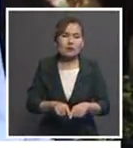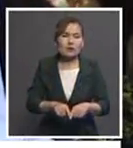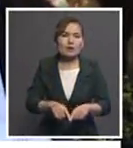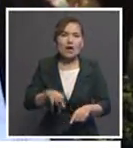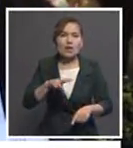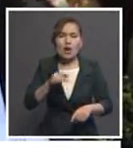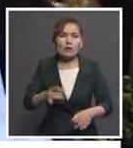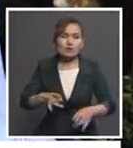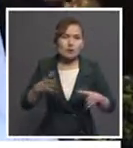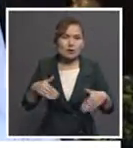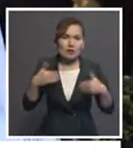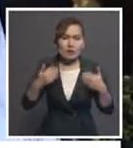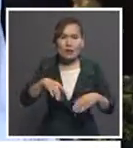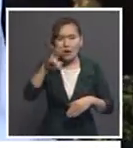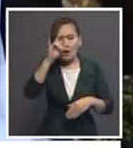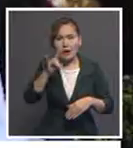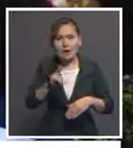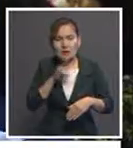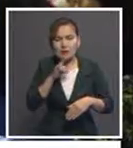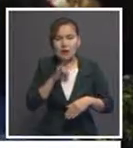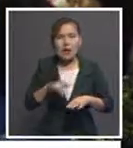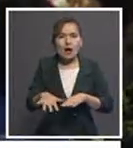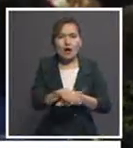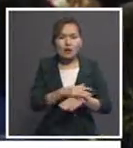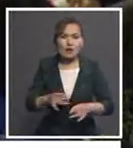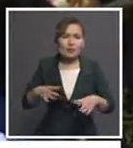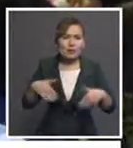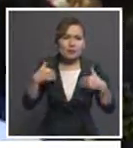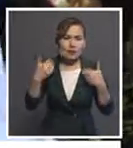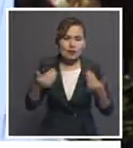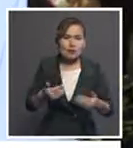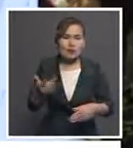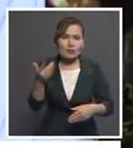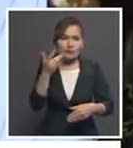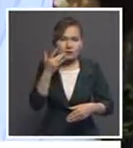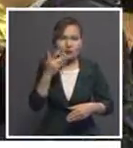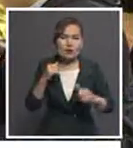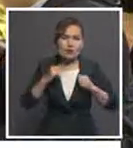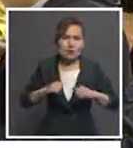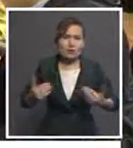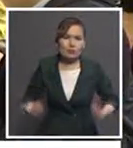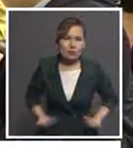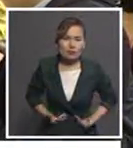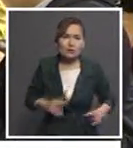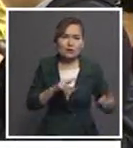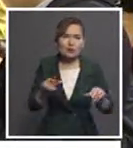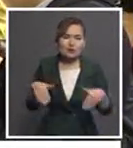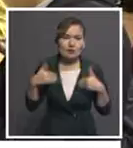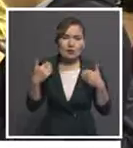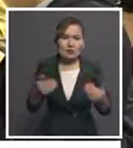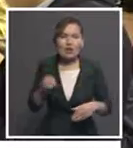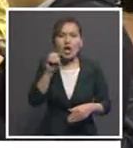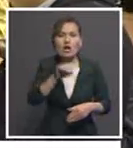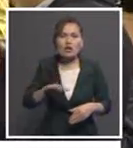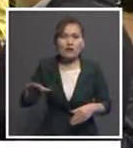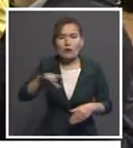сау аман еліміз, халқымыз тыныш болсын, жақсы болсын, қош келдіңдер бәріңдер. Еуропадағы қандастармен қауышуға